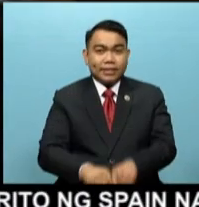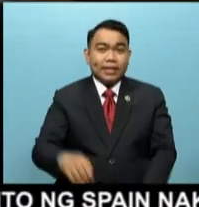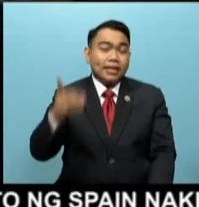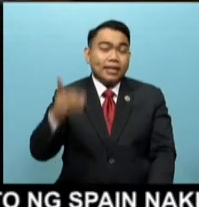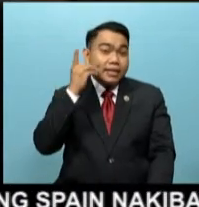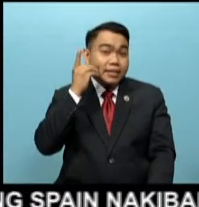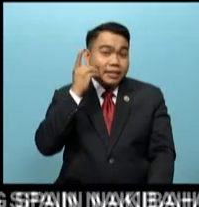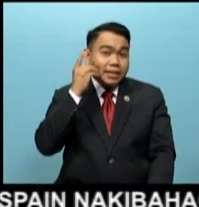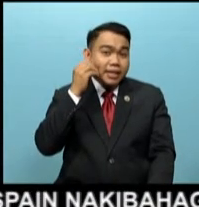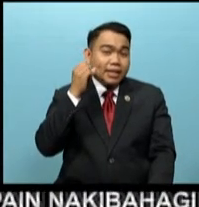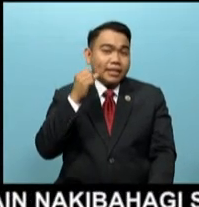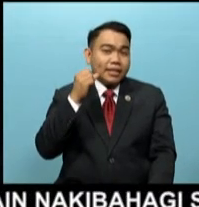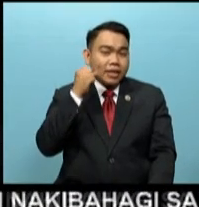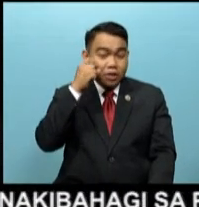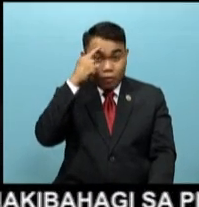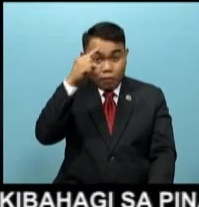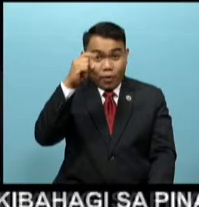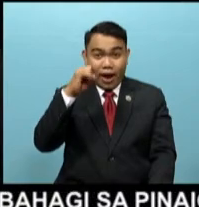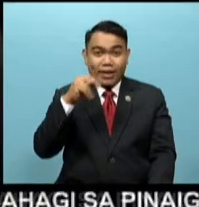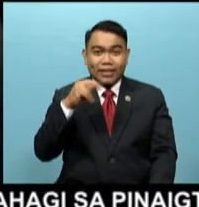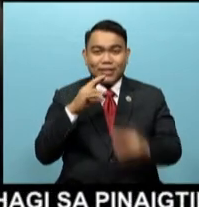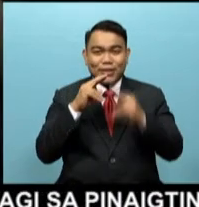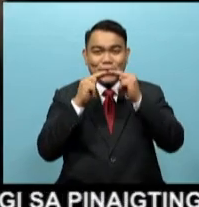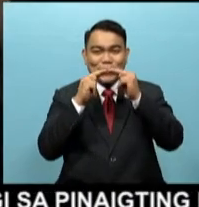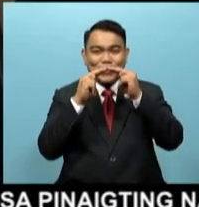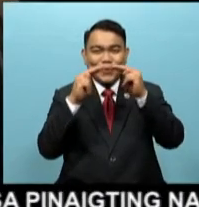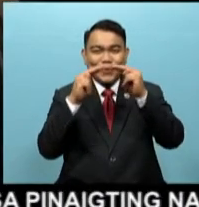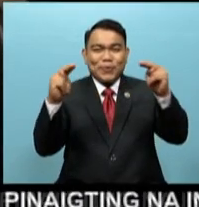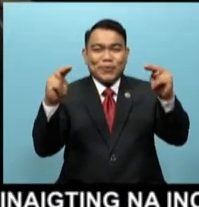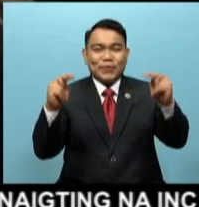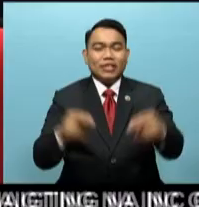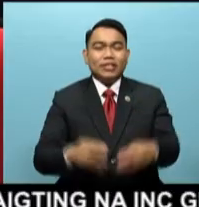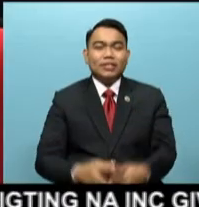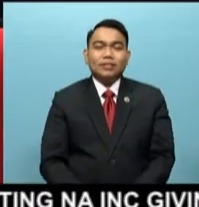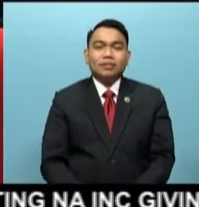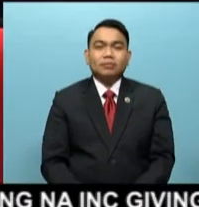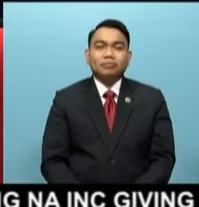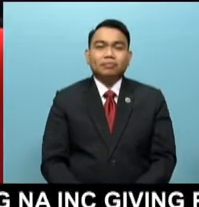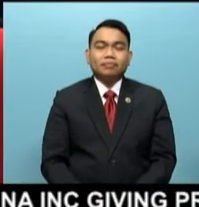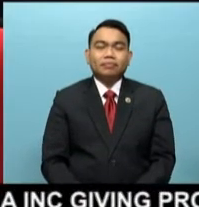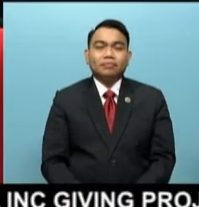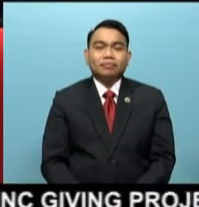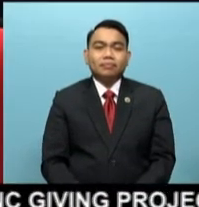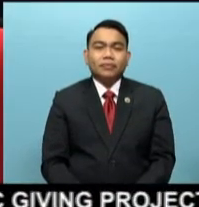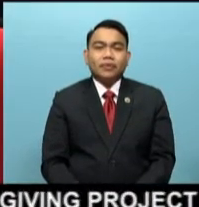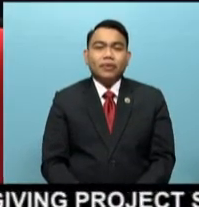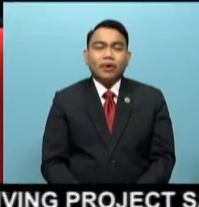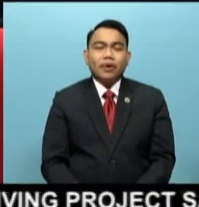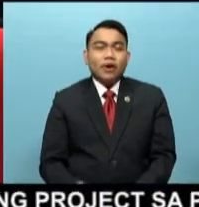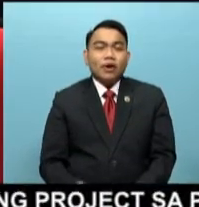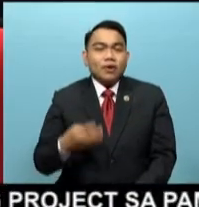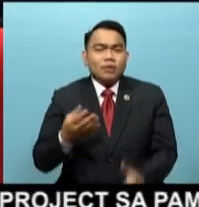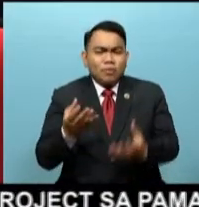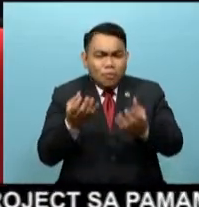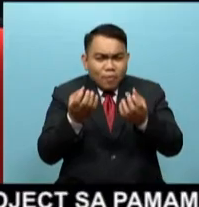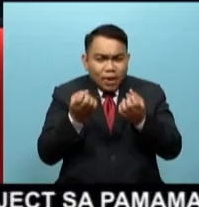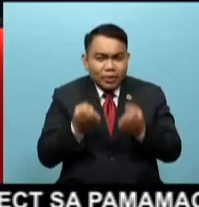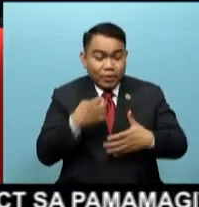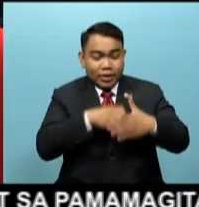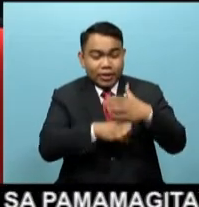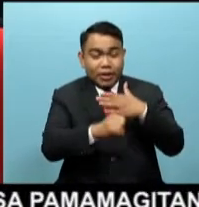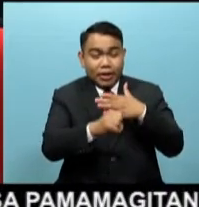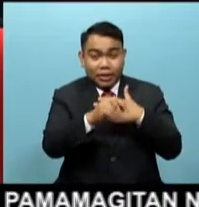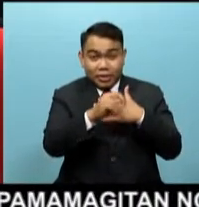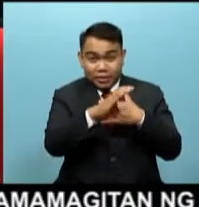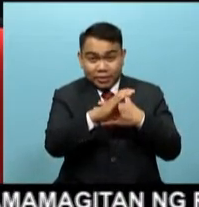Dana Grace Saison para sa Iglesia ni Cristo News Network. Sa pagnanais din na makasama sa loob ng Iglesia